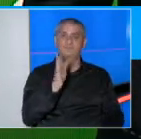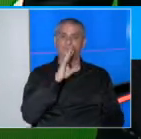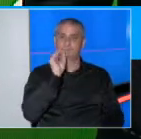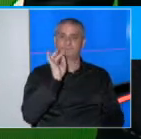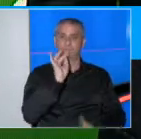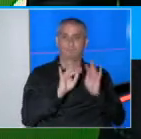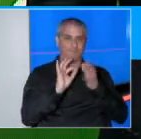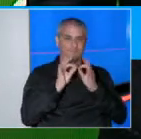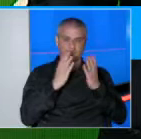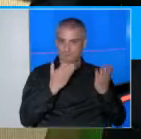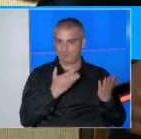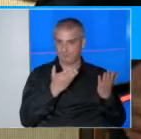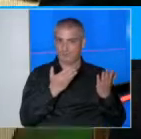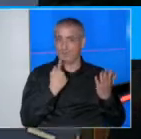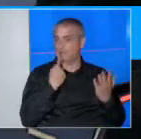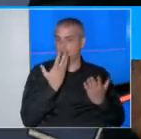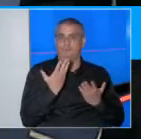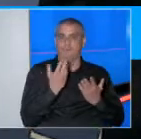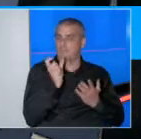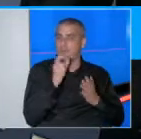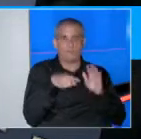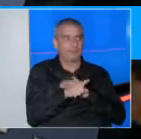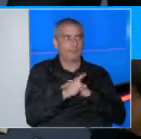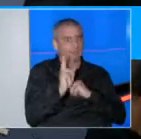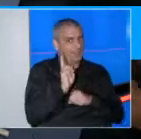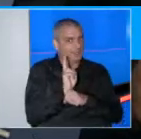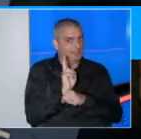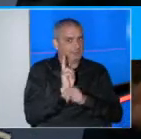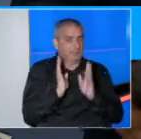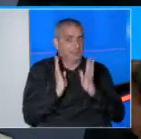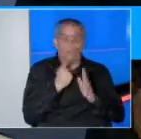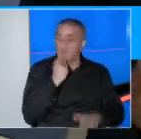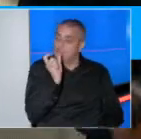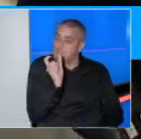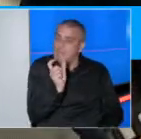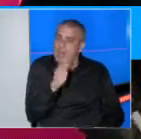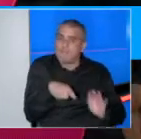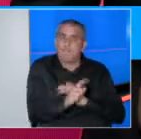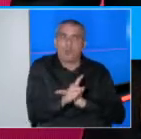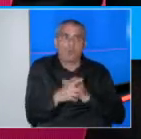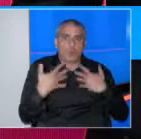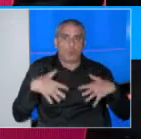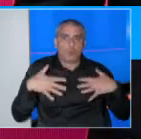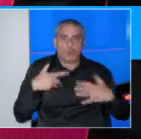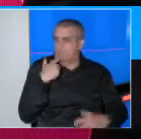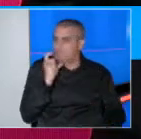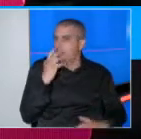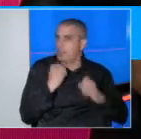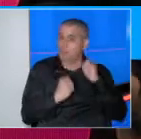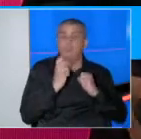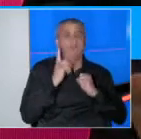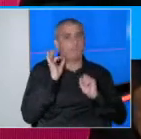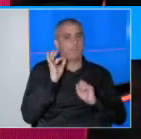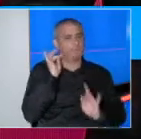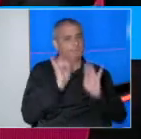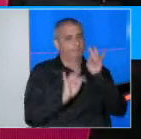ההתקפות ברשתות החברתיות, אמרת את המילה, בגידה צריך לומר, צריך להיזהר בימים האלו כשאומרים את המילה הזו, כי זו באמת מילה מאוד קשה, אבל באמת